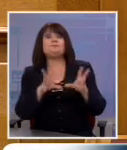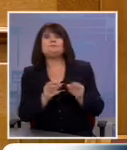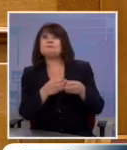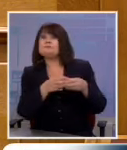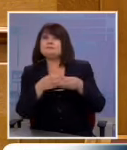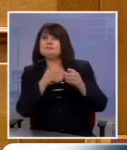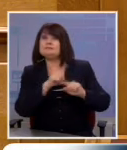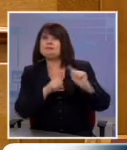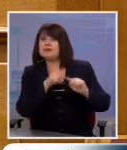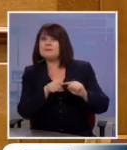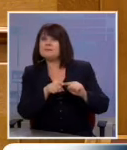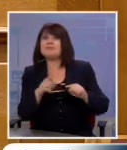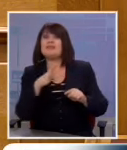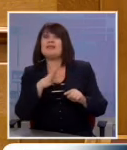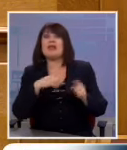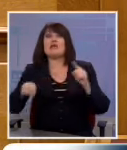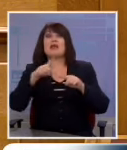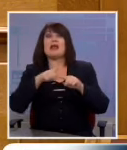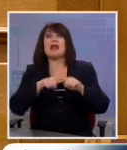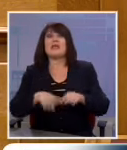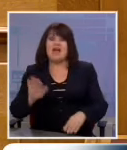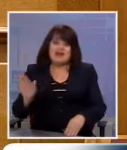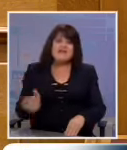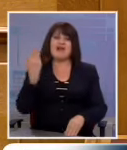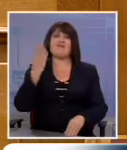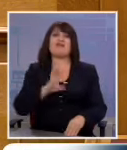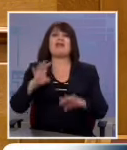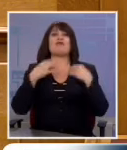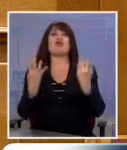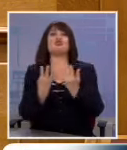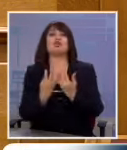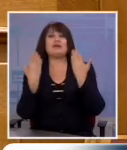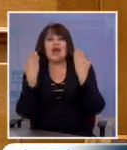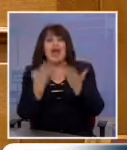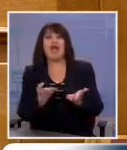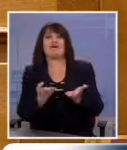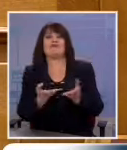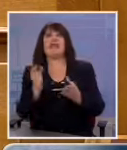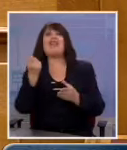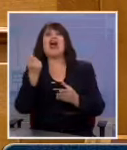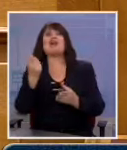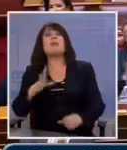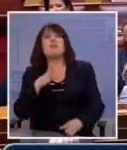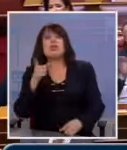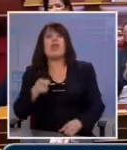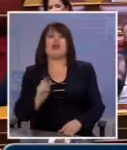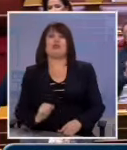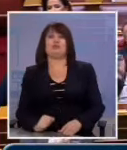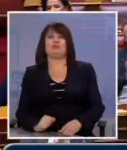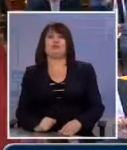κύκλοι που θέλουν να δουν την Ελλάδα να φεύγει εκτός της Ευρωζώνης. Είναι το λάμπι της ραχμής.